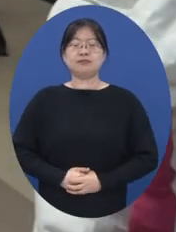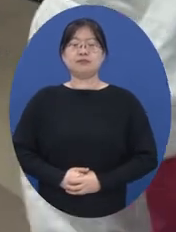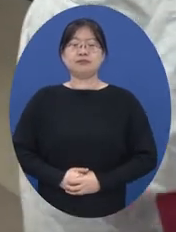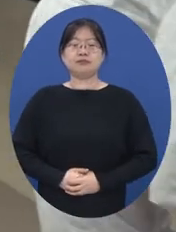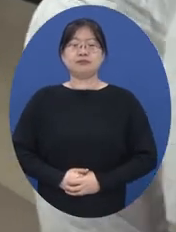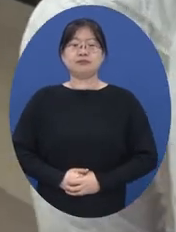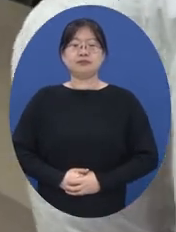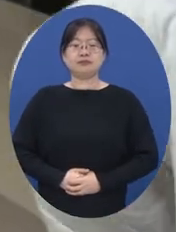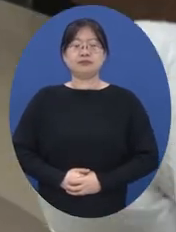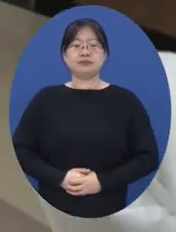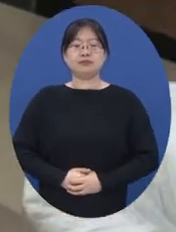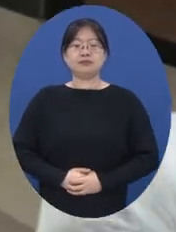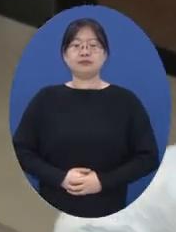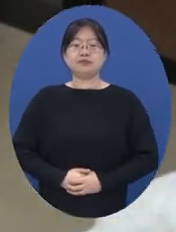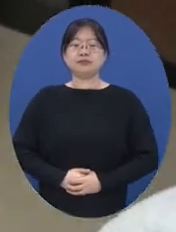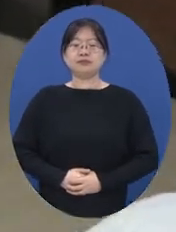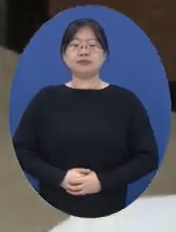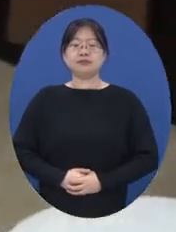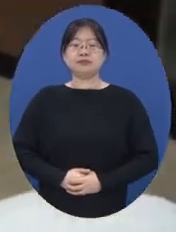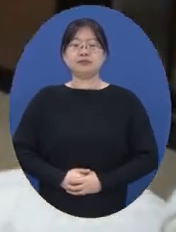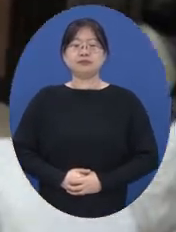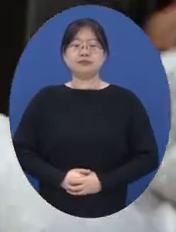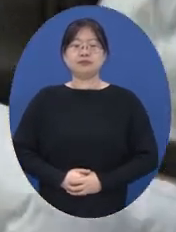경기 gtv 추워 입니다